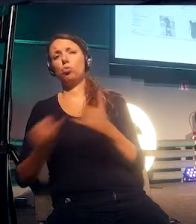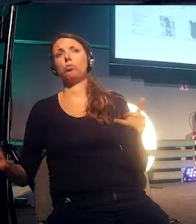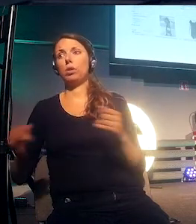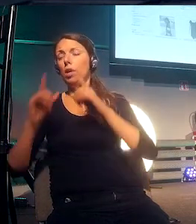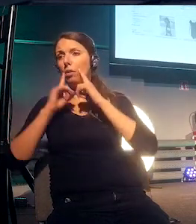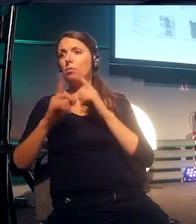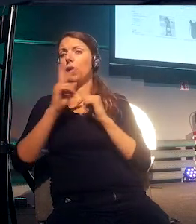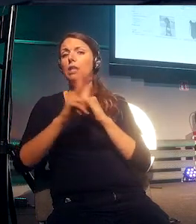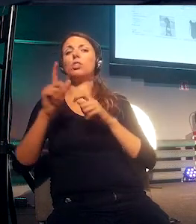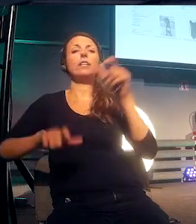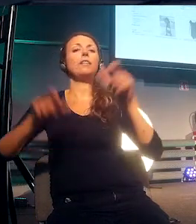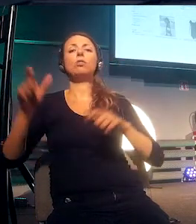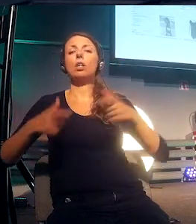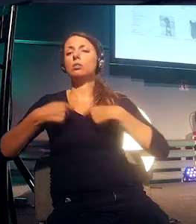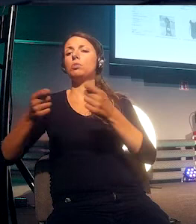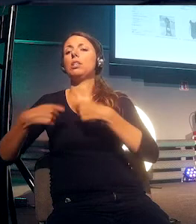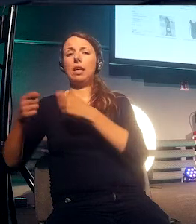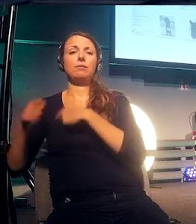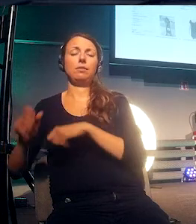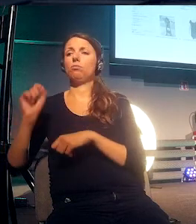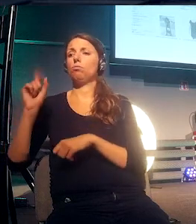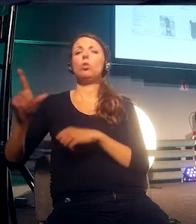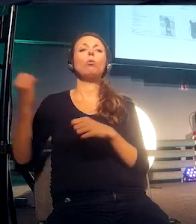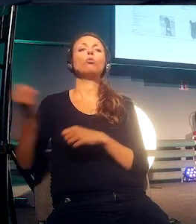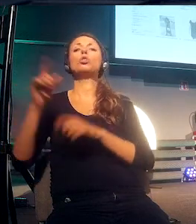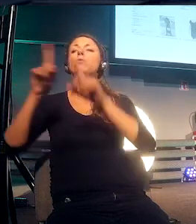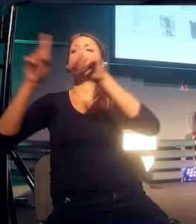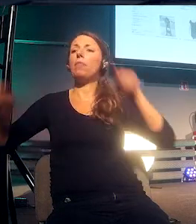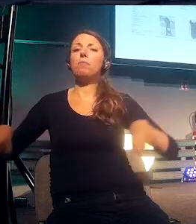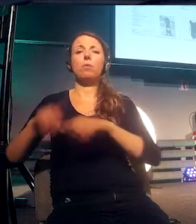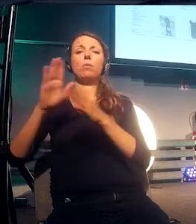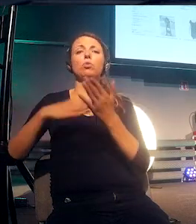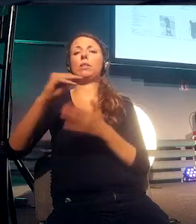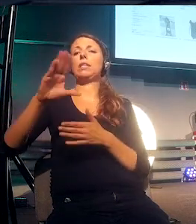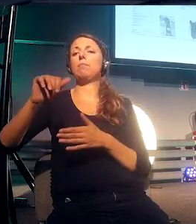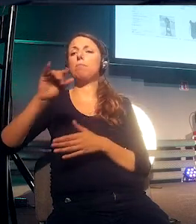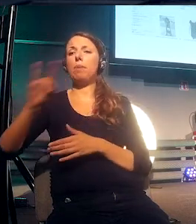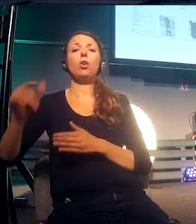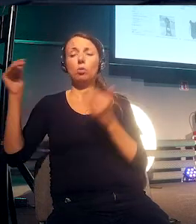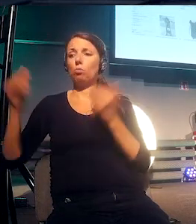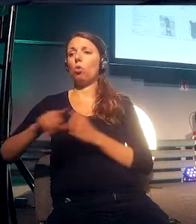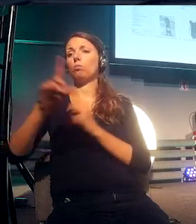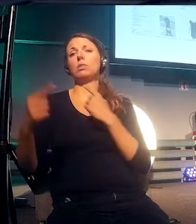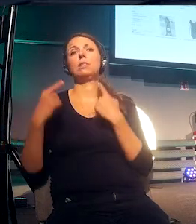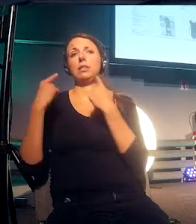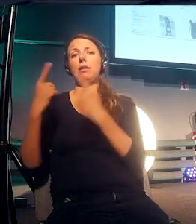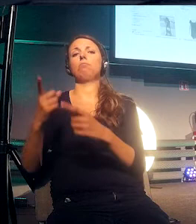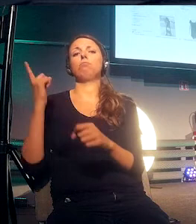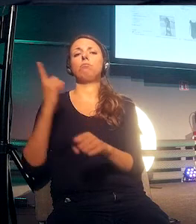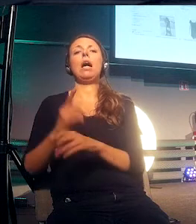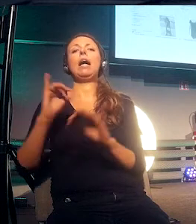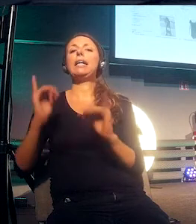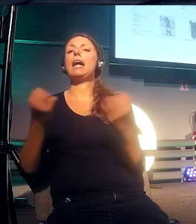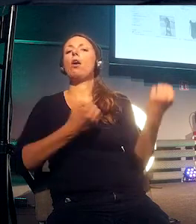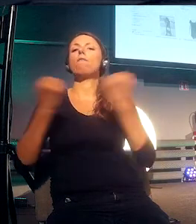z indywidualnych sprzedawców korzystających z takiej platformy, jak przykładowo eBay, może zdefiniować, które rodzaje